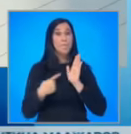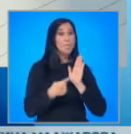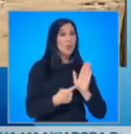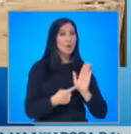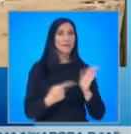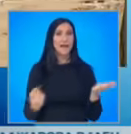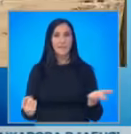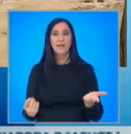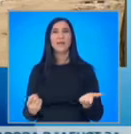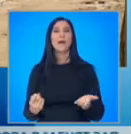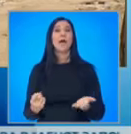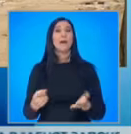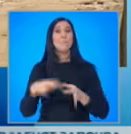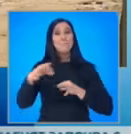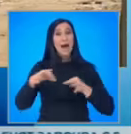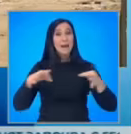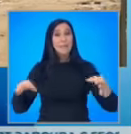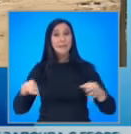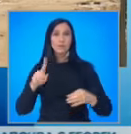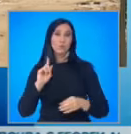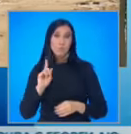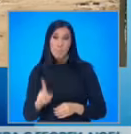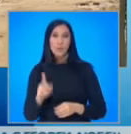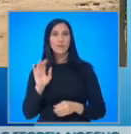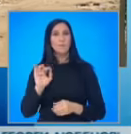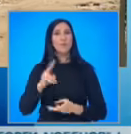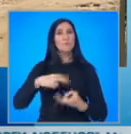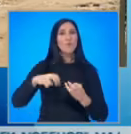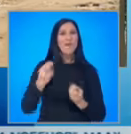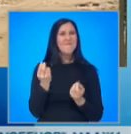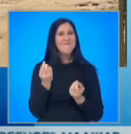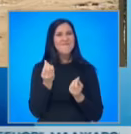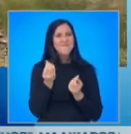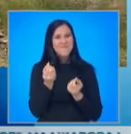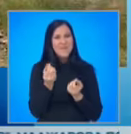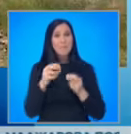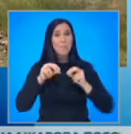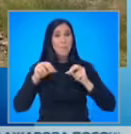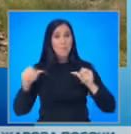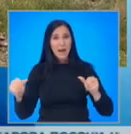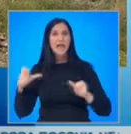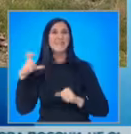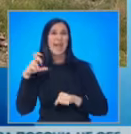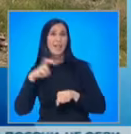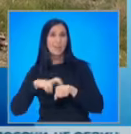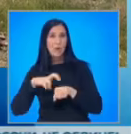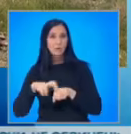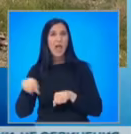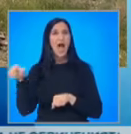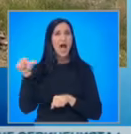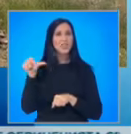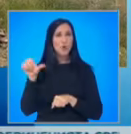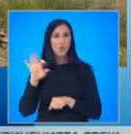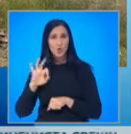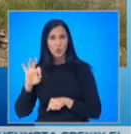показатели, метеорологични параметри, които могат да бъдат измерени, в това число фините прахови частици, частици, серен диоксид, азотен